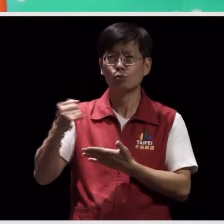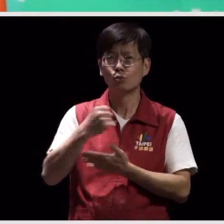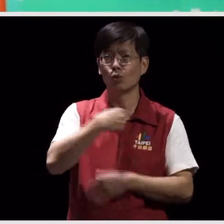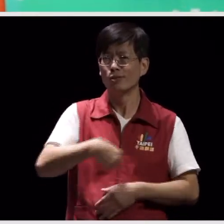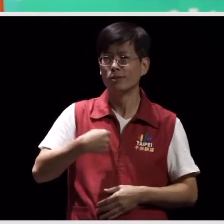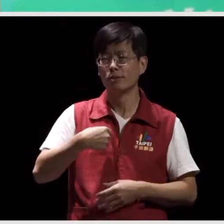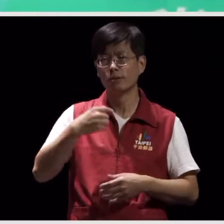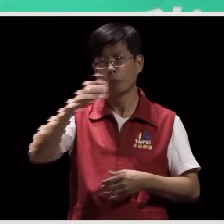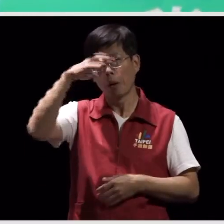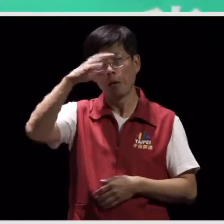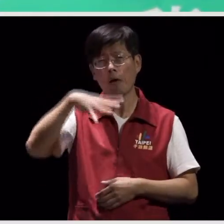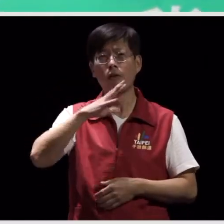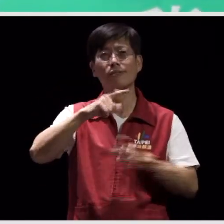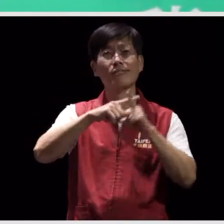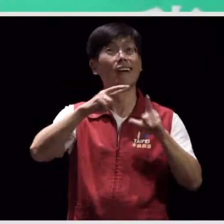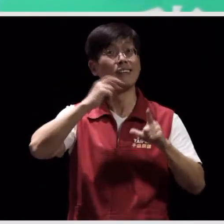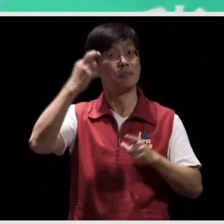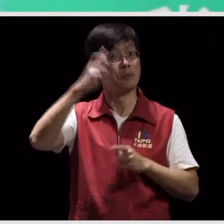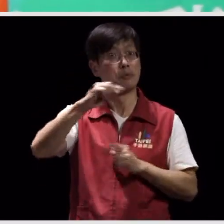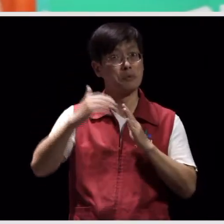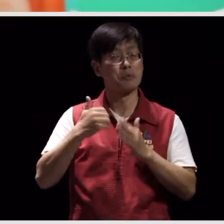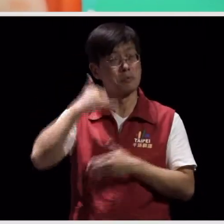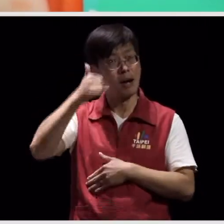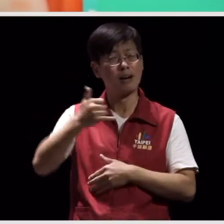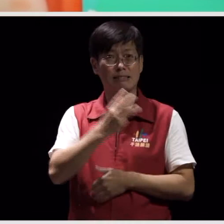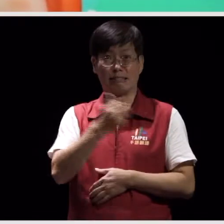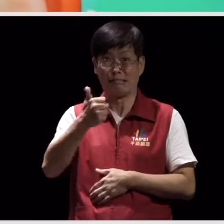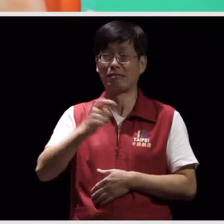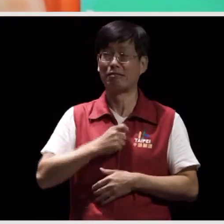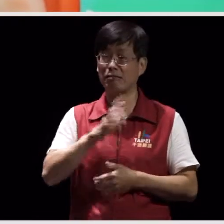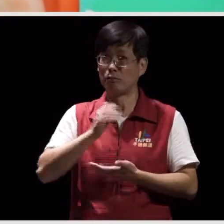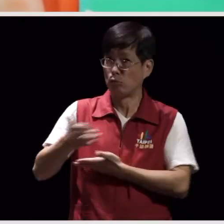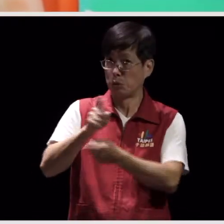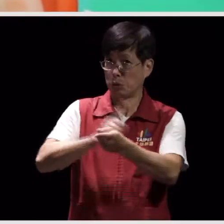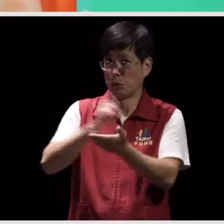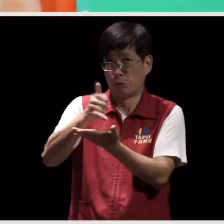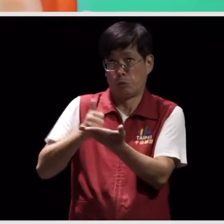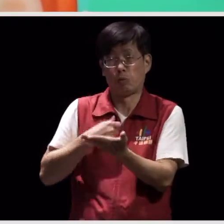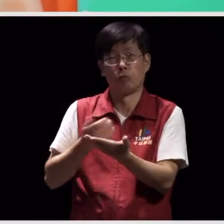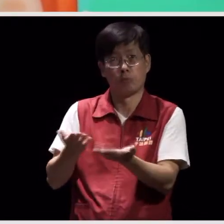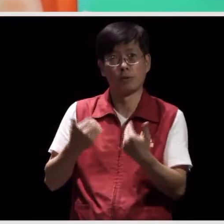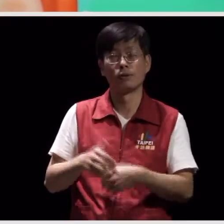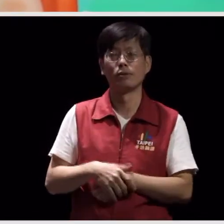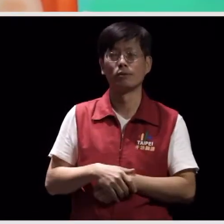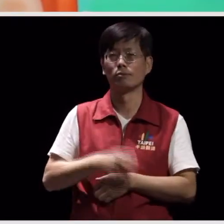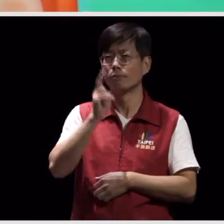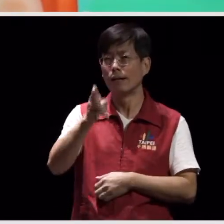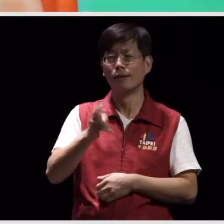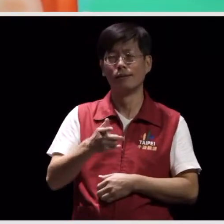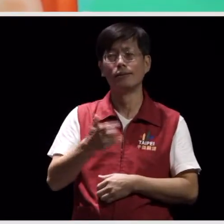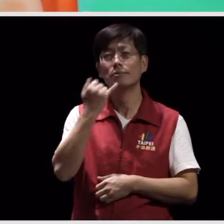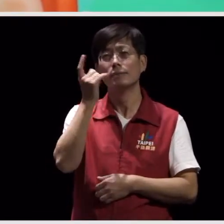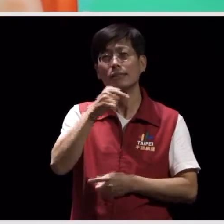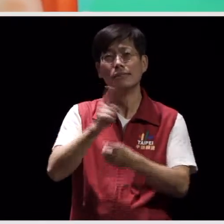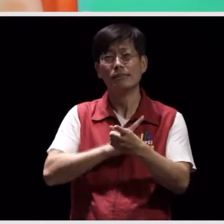道。好，当时大英博物馆打电话给他说，哎，赵爷爷，我要收藏你这个书法体，然后就请爷爷说，哎，那你就把